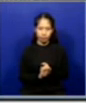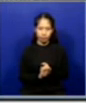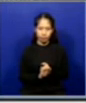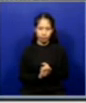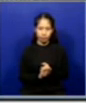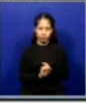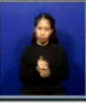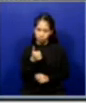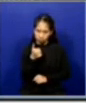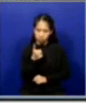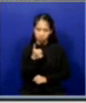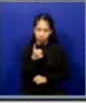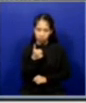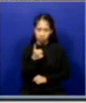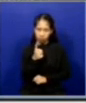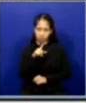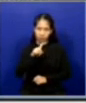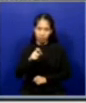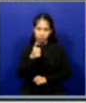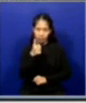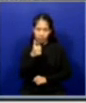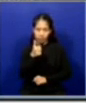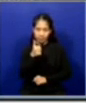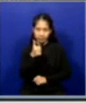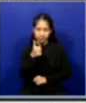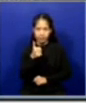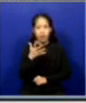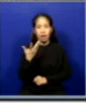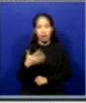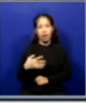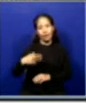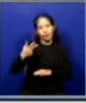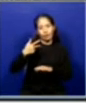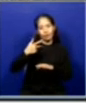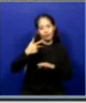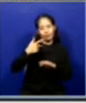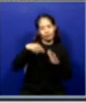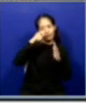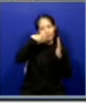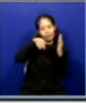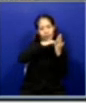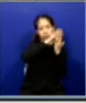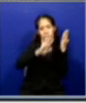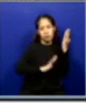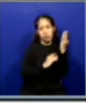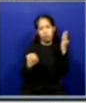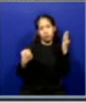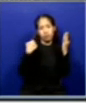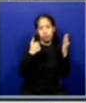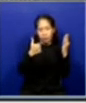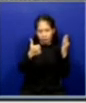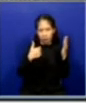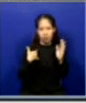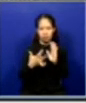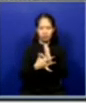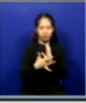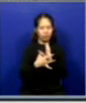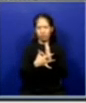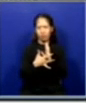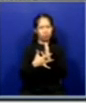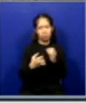ได้ไหมคะแล้วจะทำให้ประเทศชาติแข็งแกร่งได้อย่างไรดิจิตอลก็ไม่แข็งแร